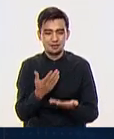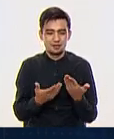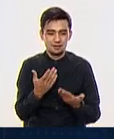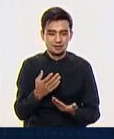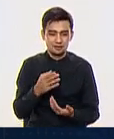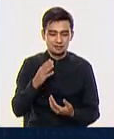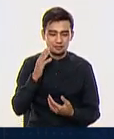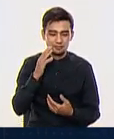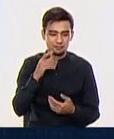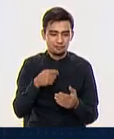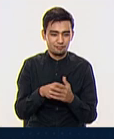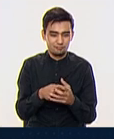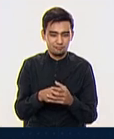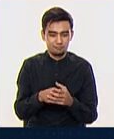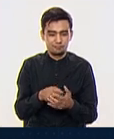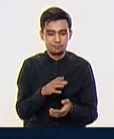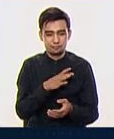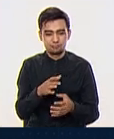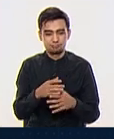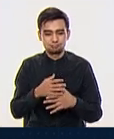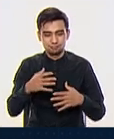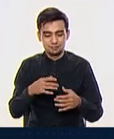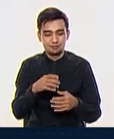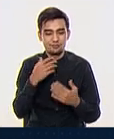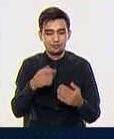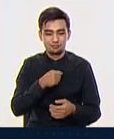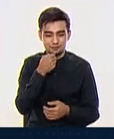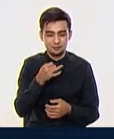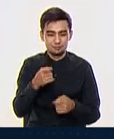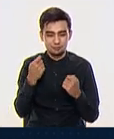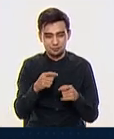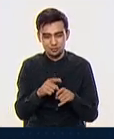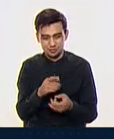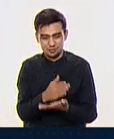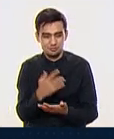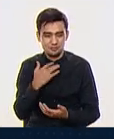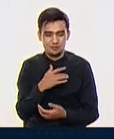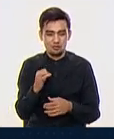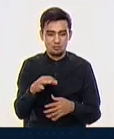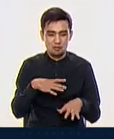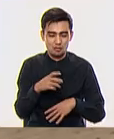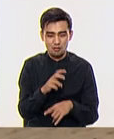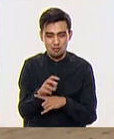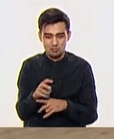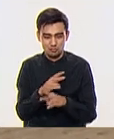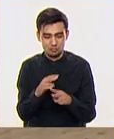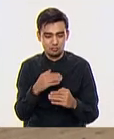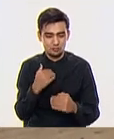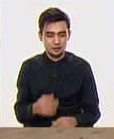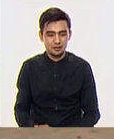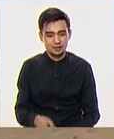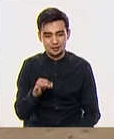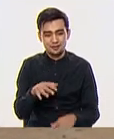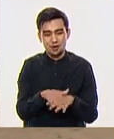Еркек бұзауды бордақлайды, оның етін өткізу керек. Әрқайсысы жүрмейді ғой қалаларды аралап, базарды аралап. Мамандар